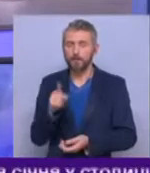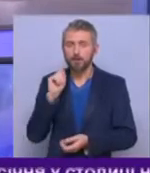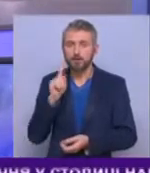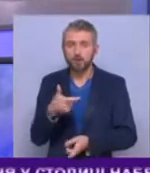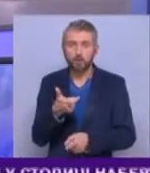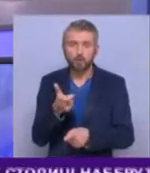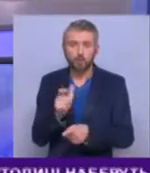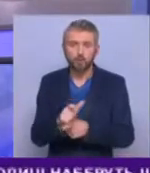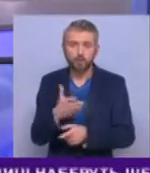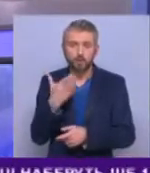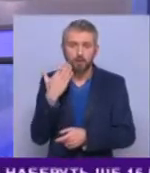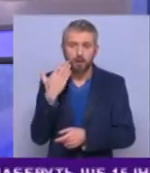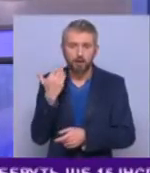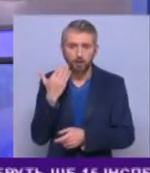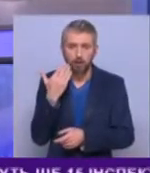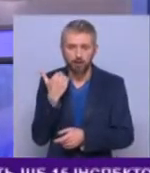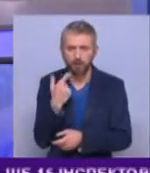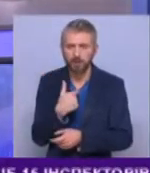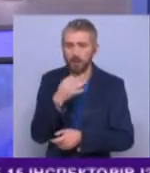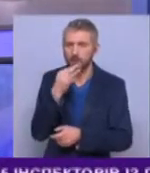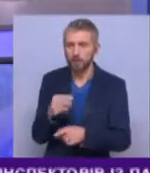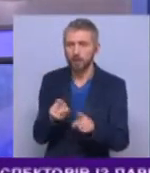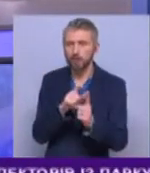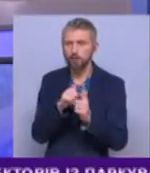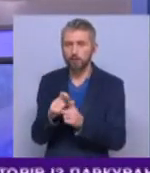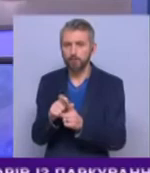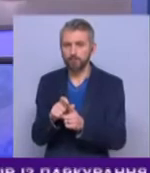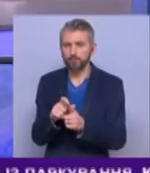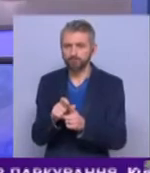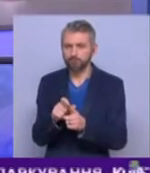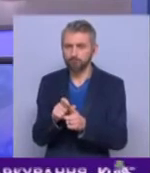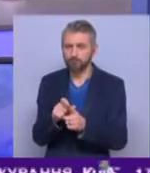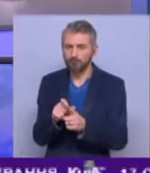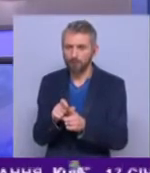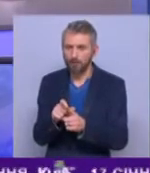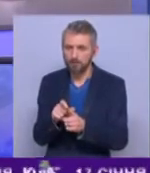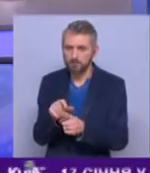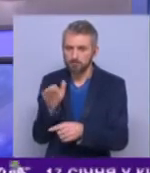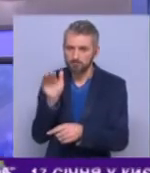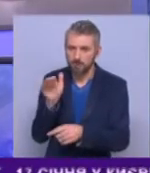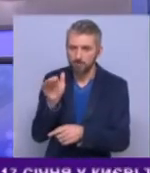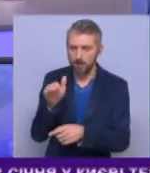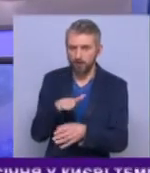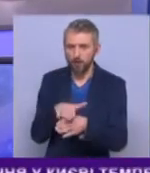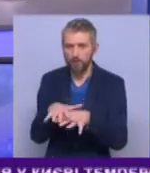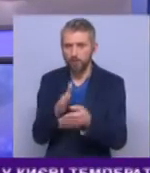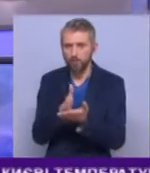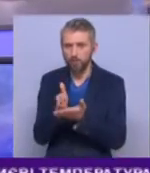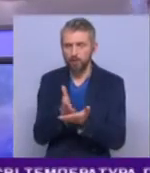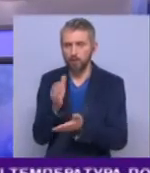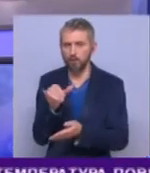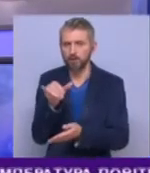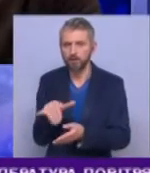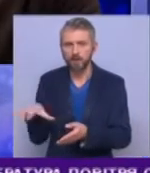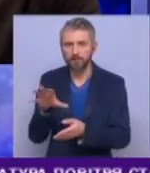дуже легко, ну, я скажу таке слово, напряч виконався послуг, якщо у тебе